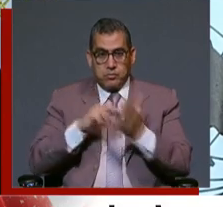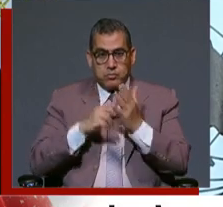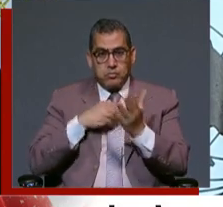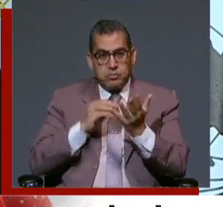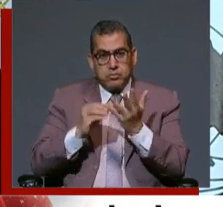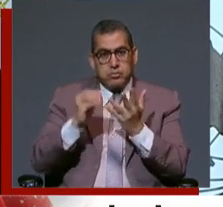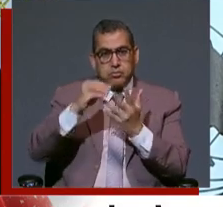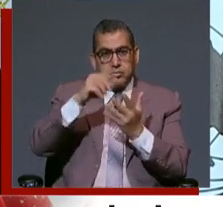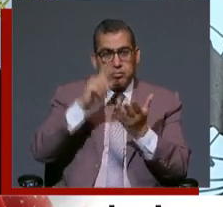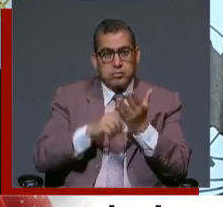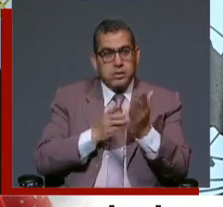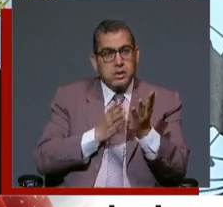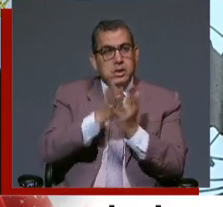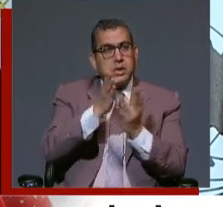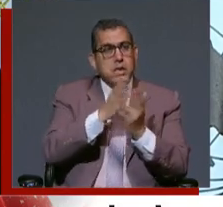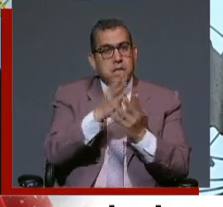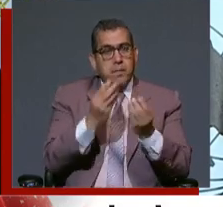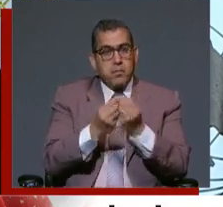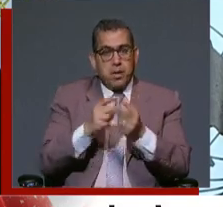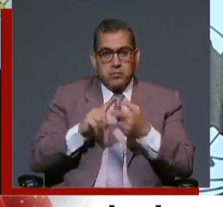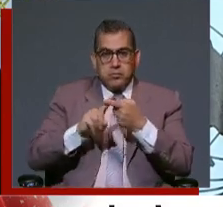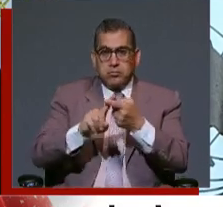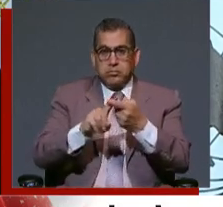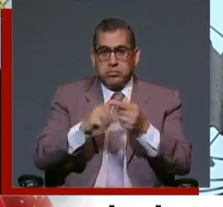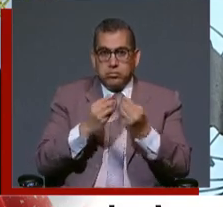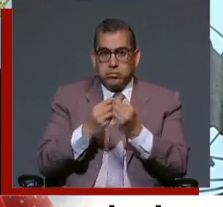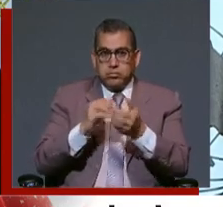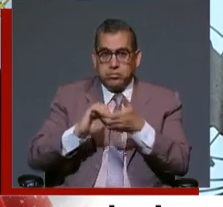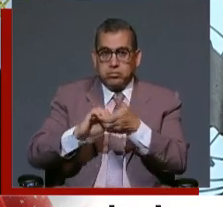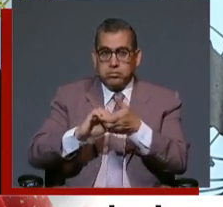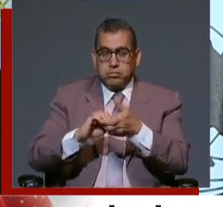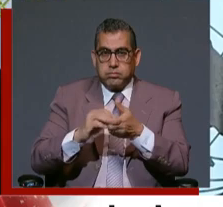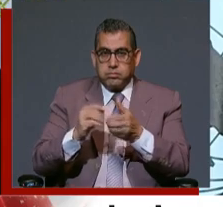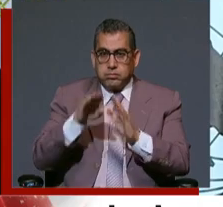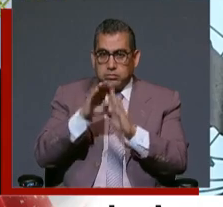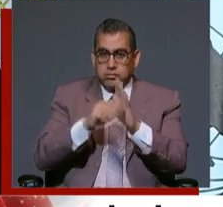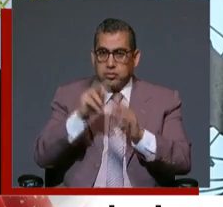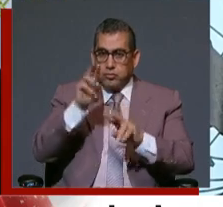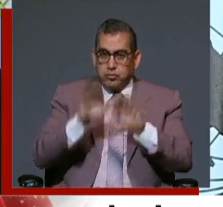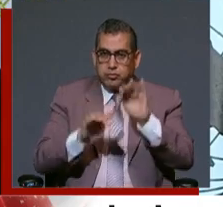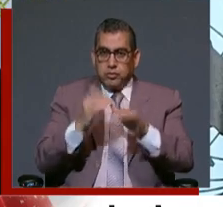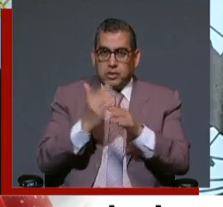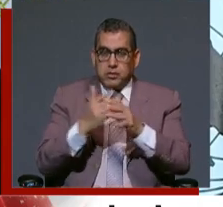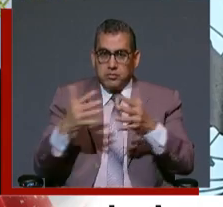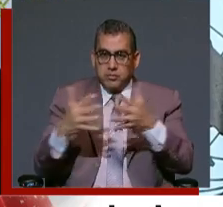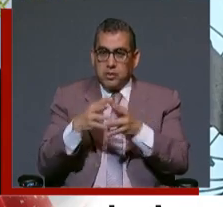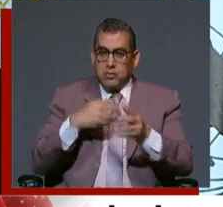هذا الاتجاه مع تخفيض تكاليف الانضمام